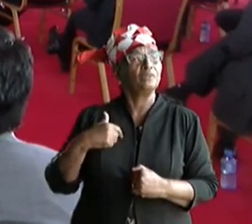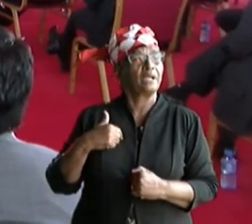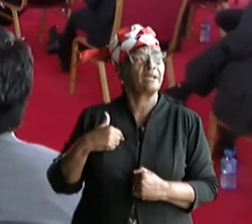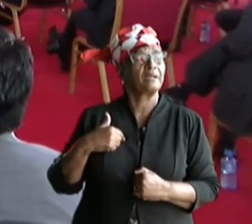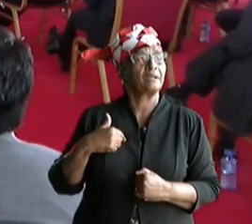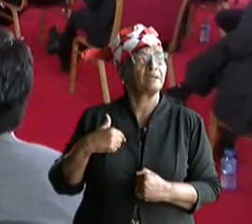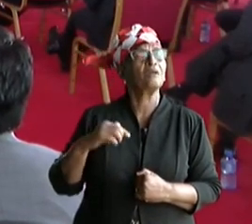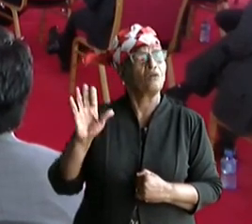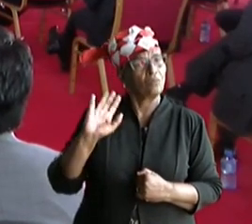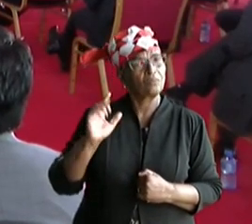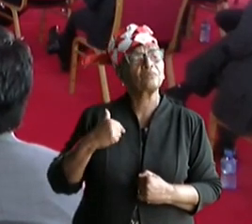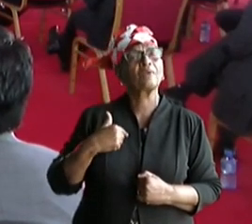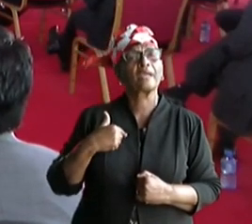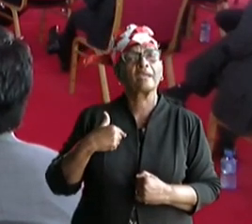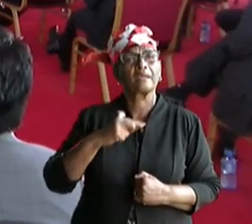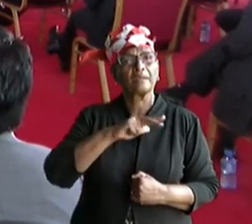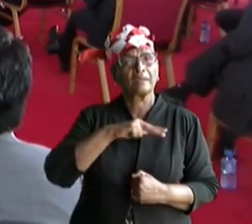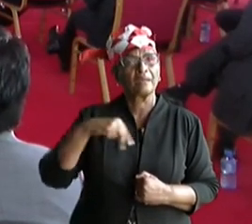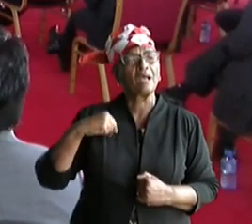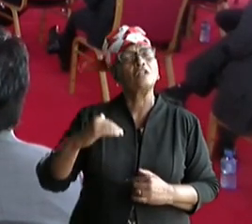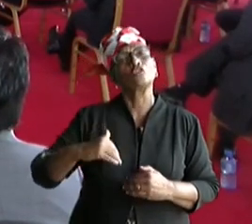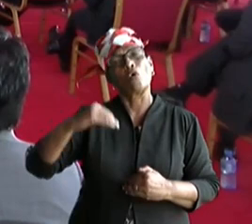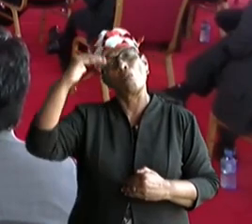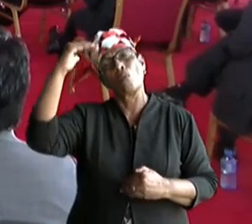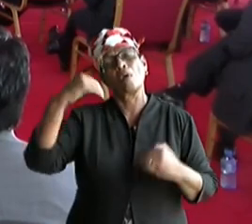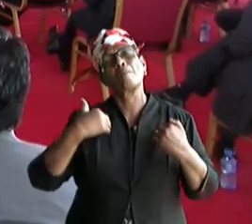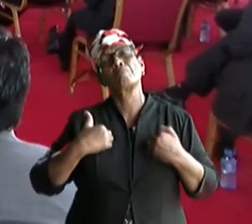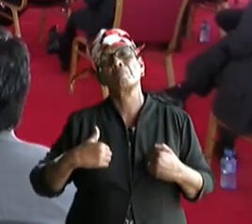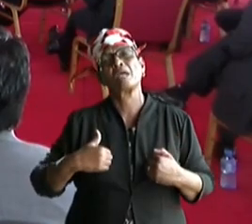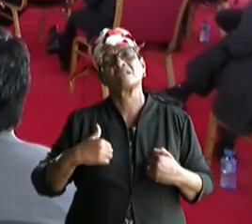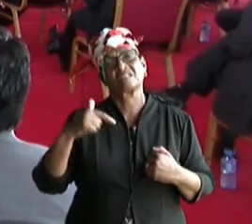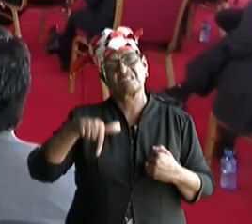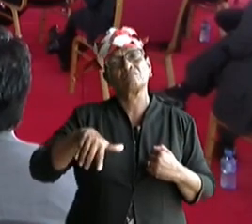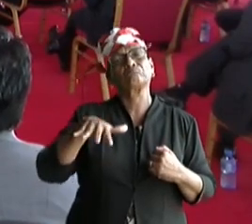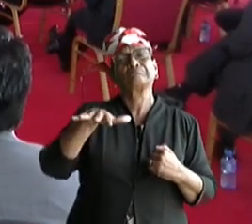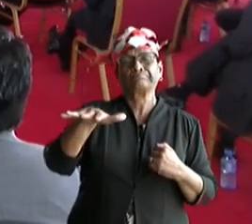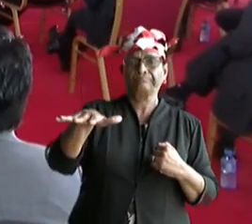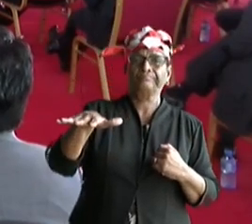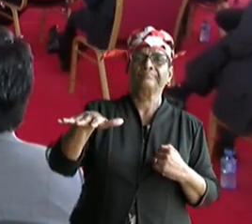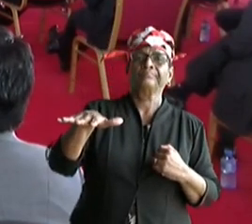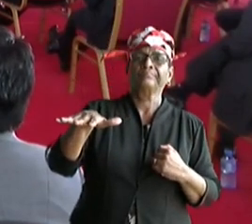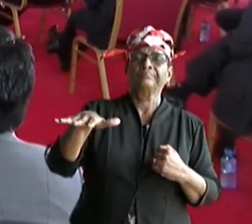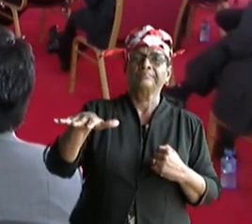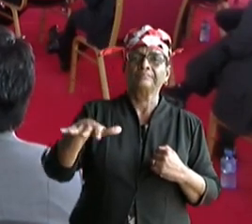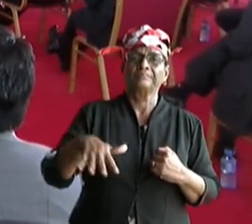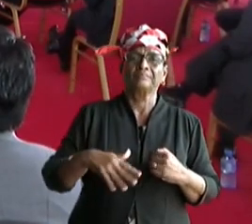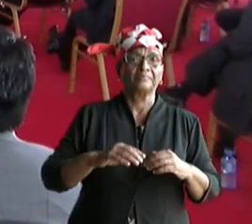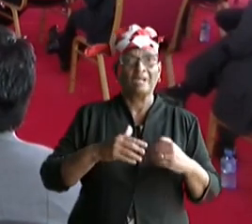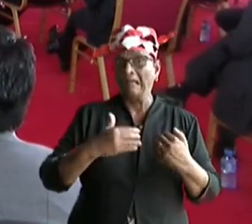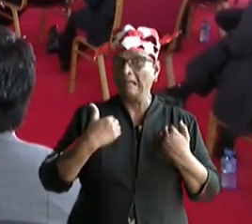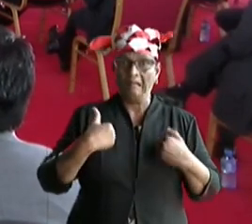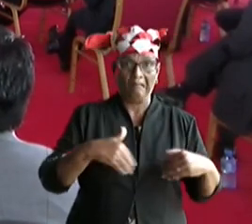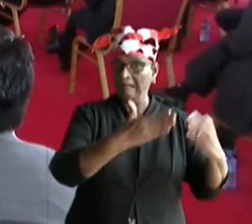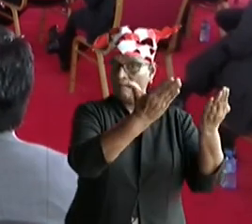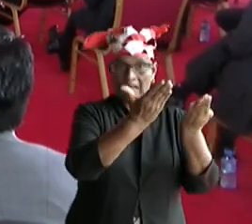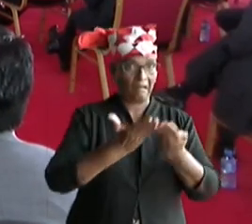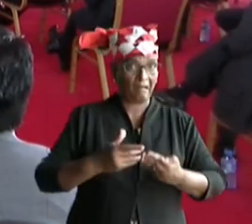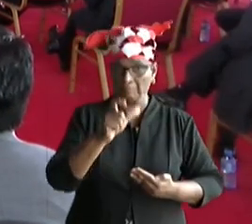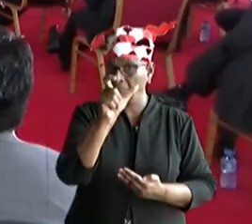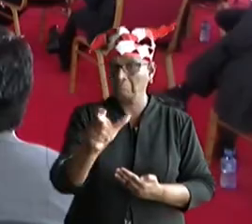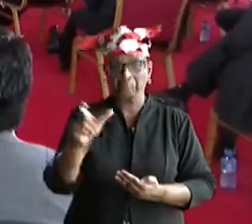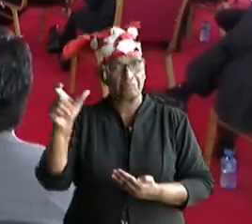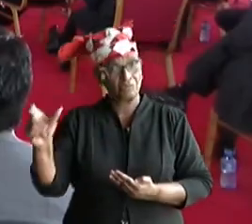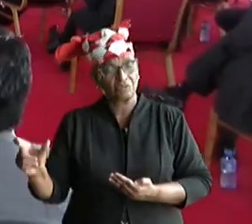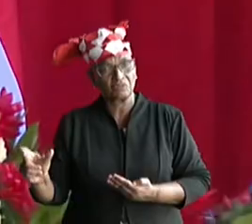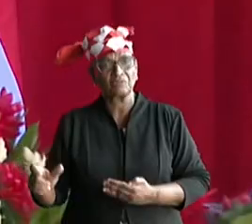groeten wij al de hoogwaardigheidsbekleders die hier aanwezig zijn. al de gasten die hier aanwezig zijn